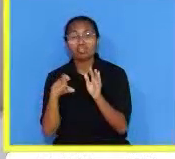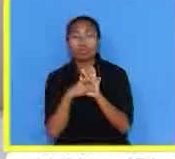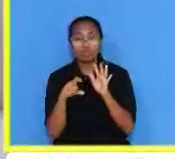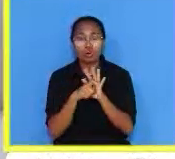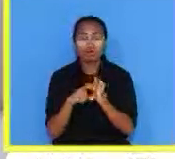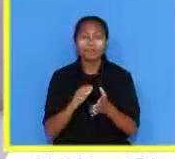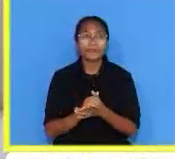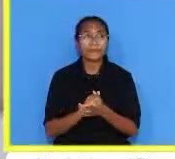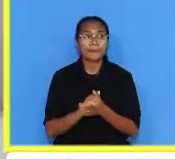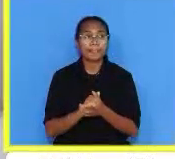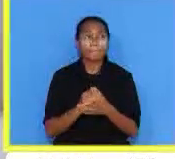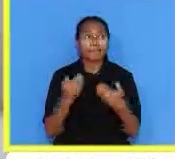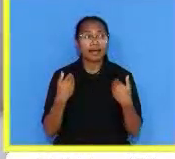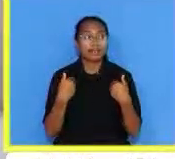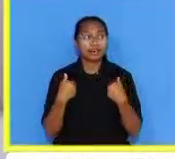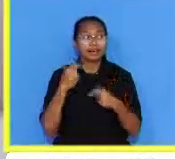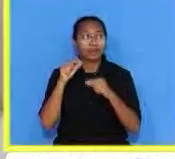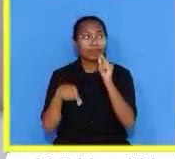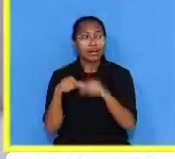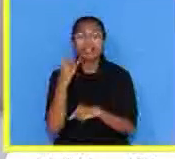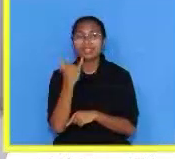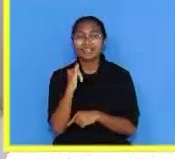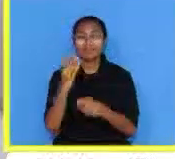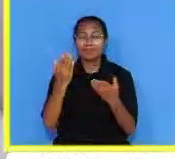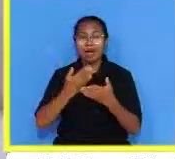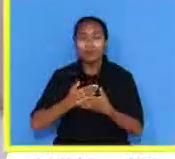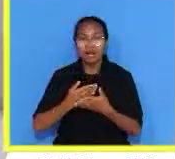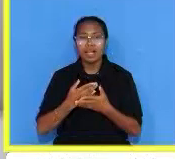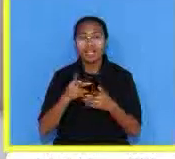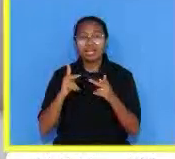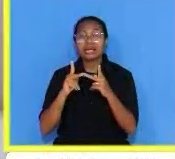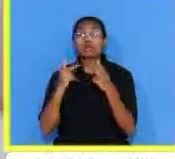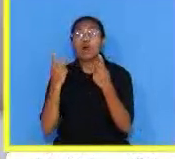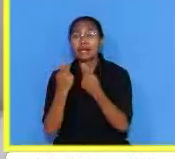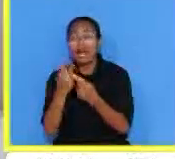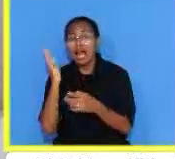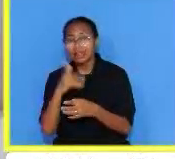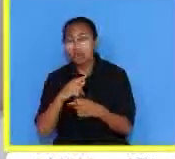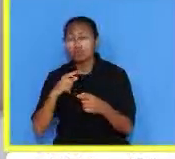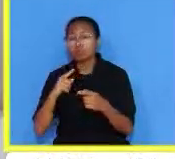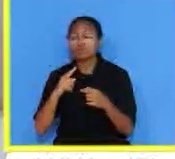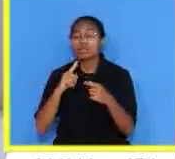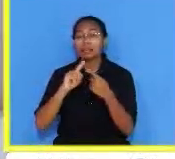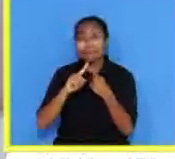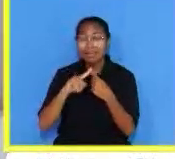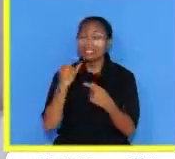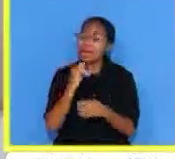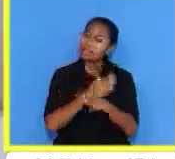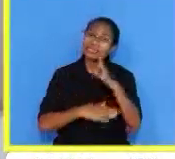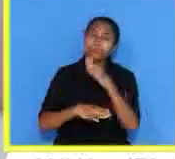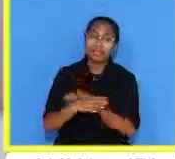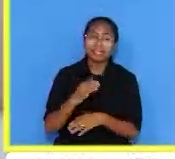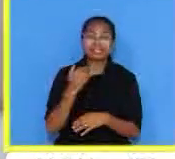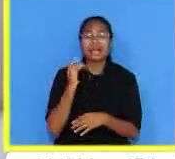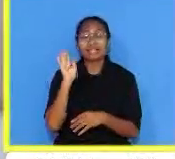misalnya ada orang yang membawa keluarga, saudara, teman yang disabilitas, nanti